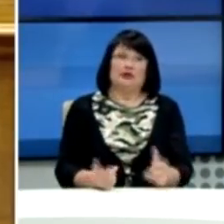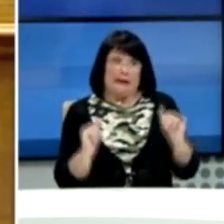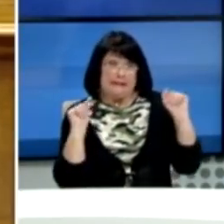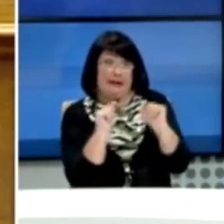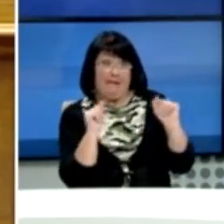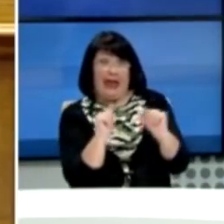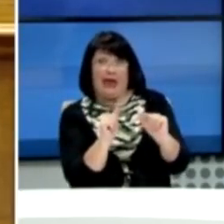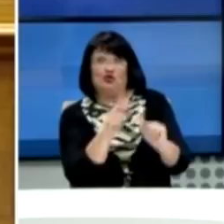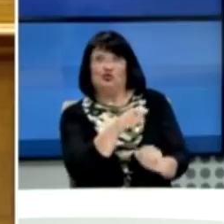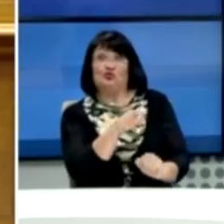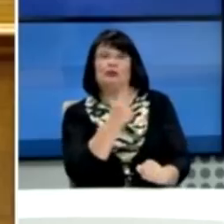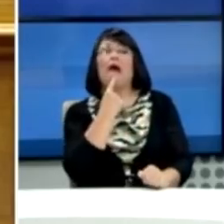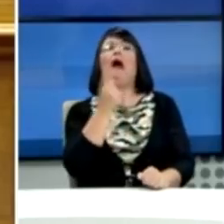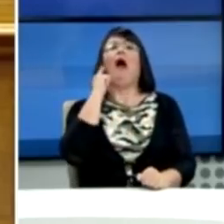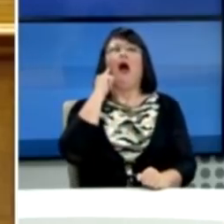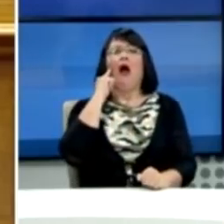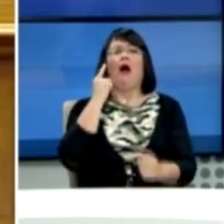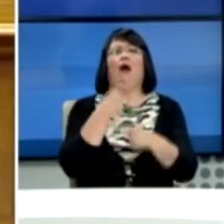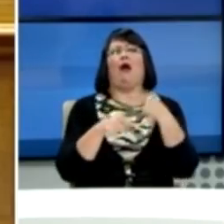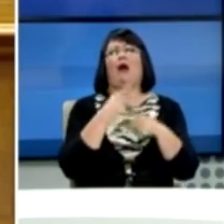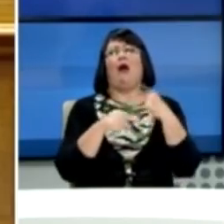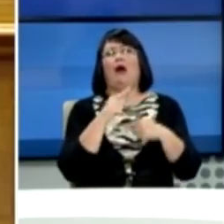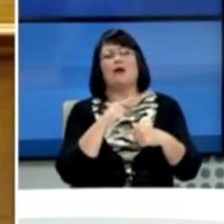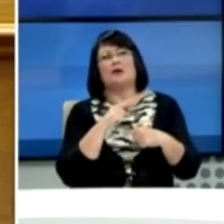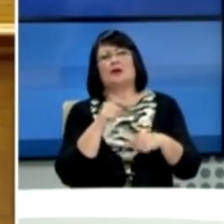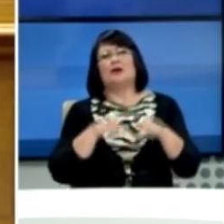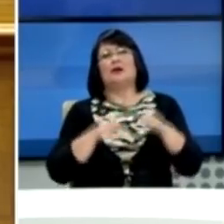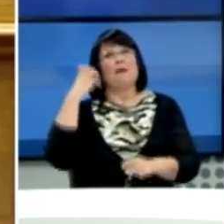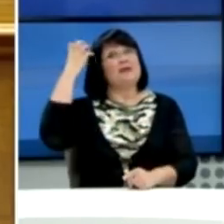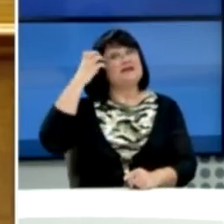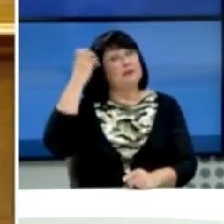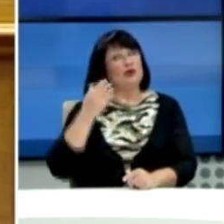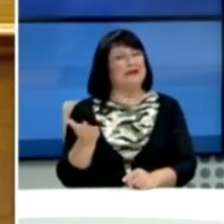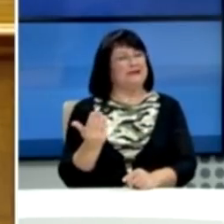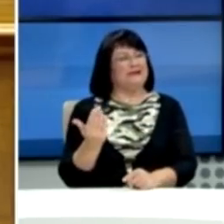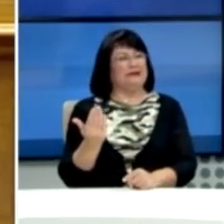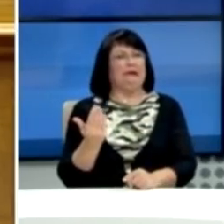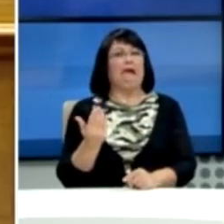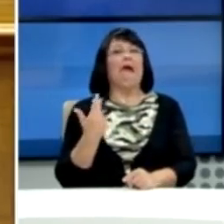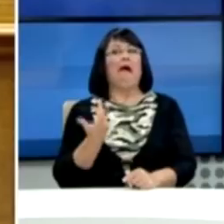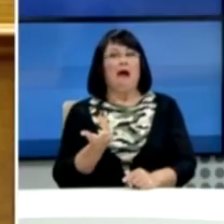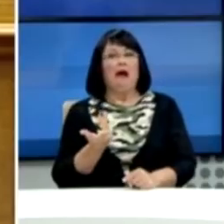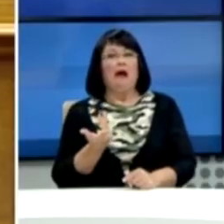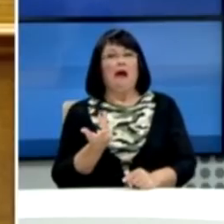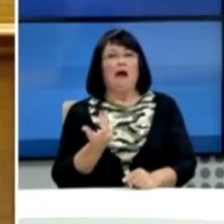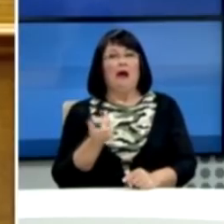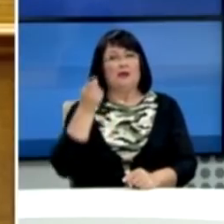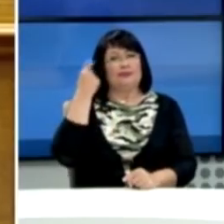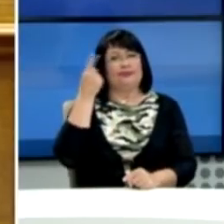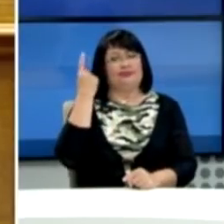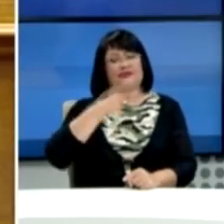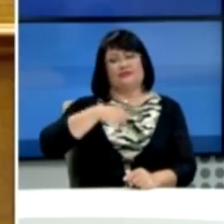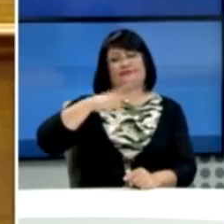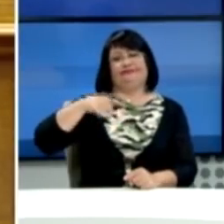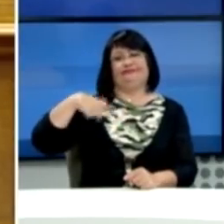στριμώχνεστε, αξιοποιείτε και διάφορους καλοθελητές επιστήμονες που με παιδιάστικα σχέδια γράμματα στην